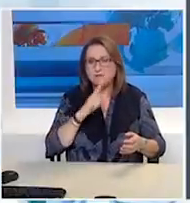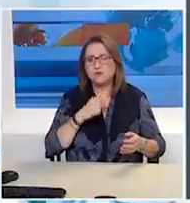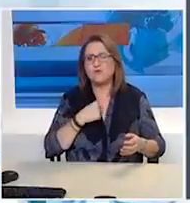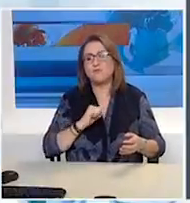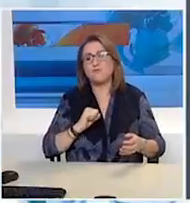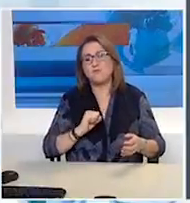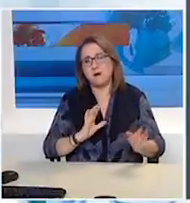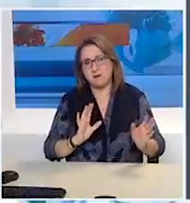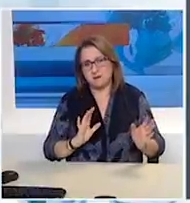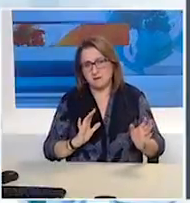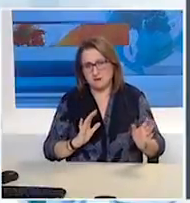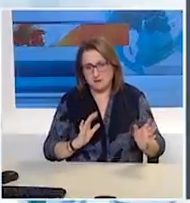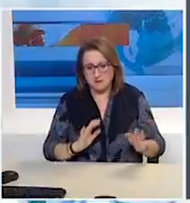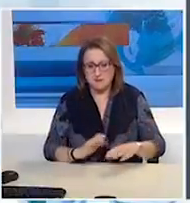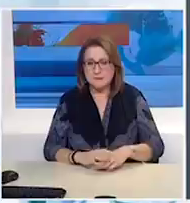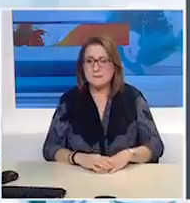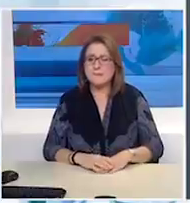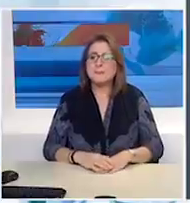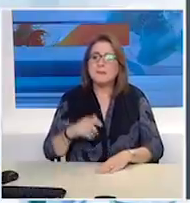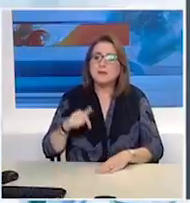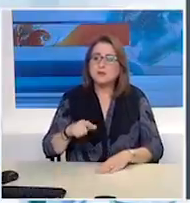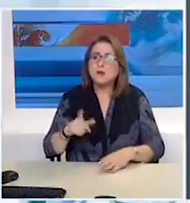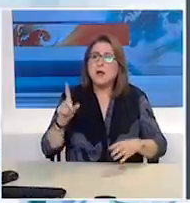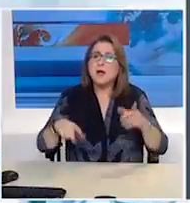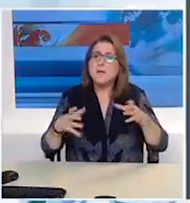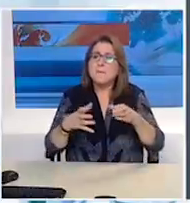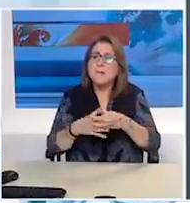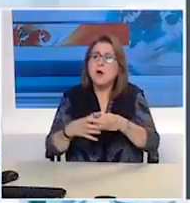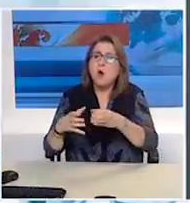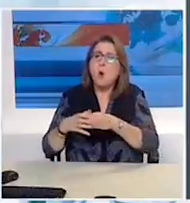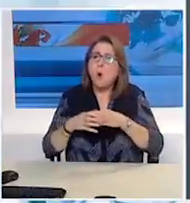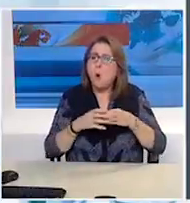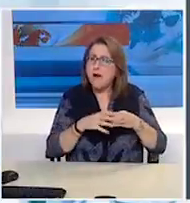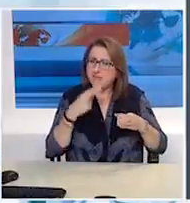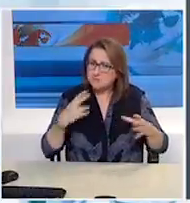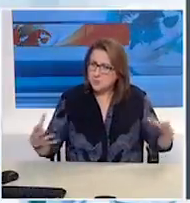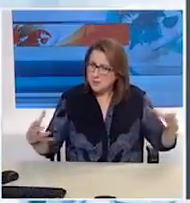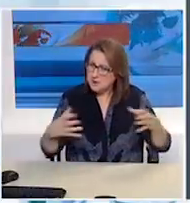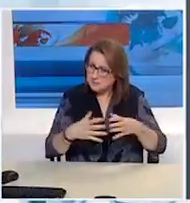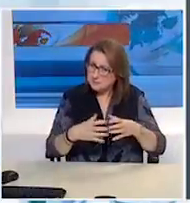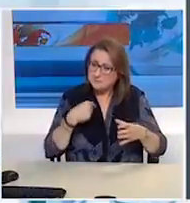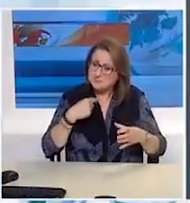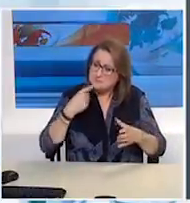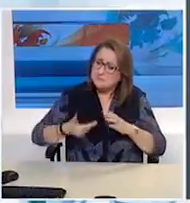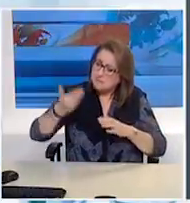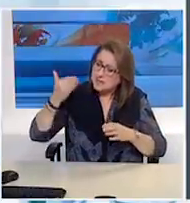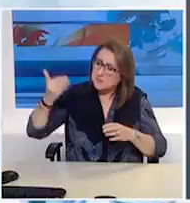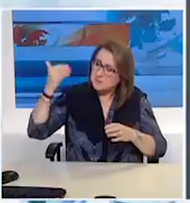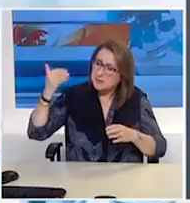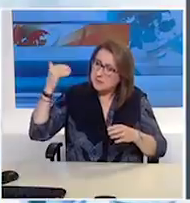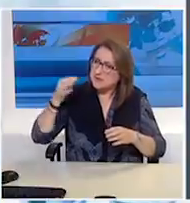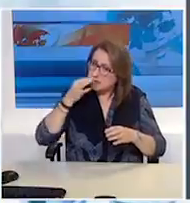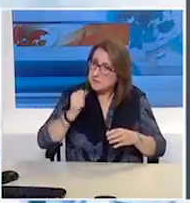Σχετικά με τη χρήση τεστ αντισωμάτων, ακόμα και των πιο καλών, έχουμε τοποθετηθεί σαν Επιτροπή στο παρελθόν πολλές φορές και έχουμε και οδηγίες από